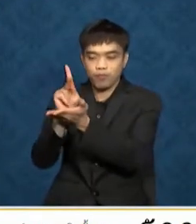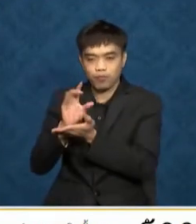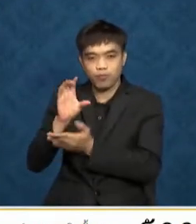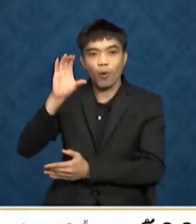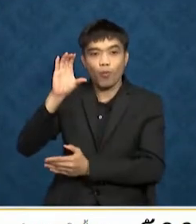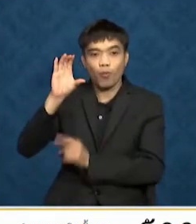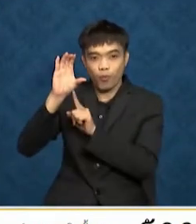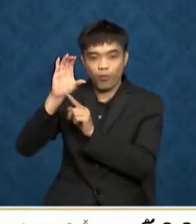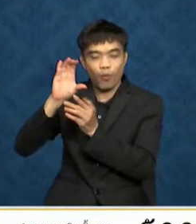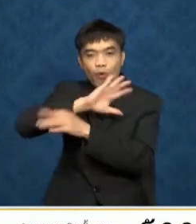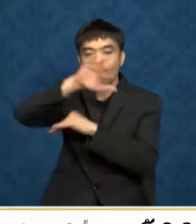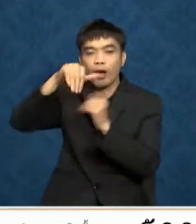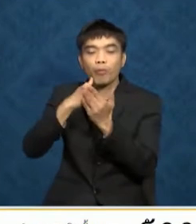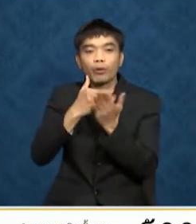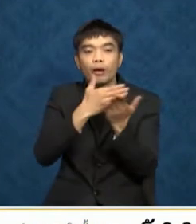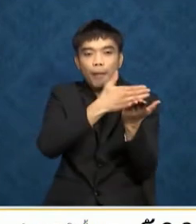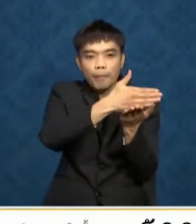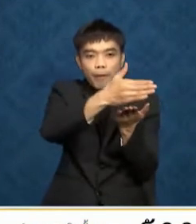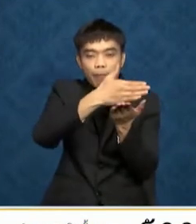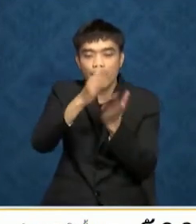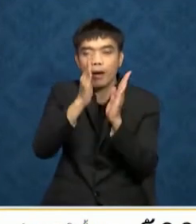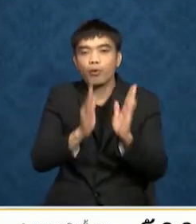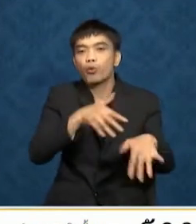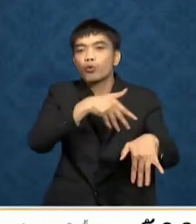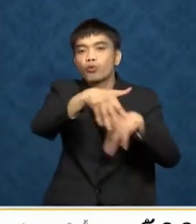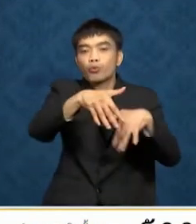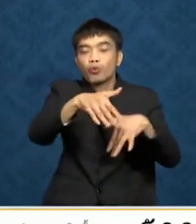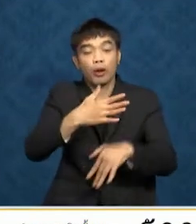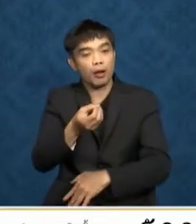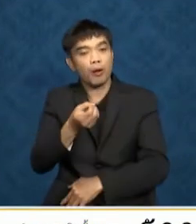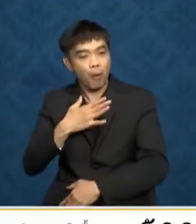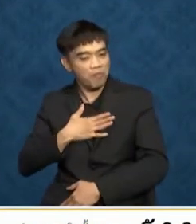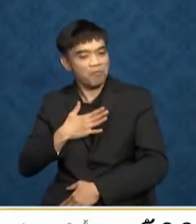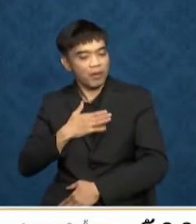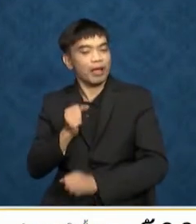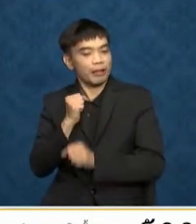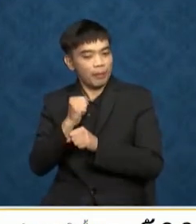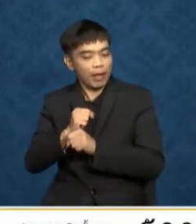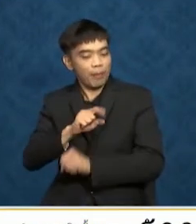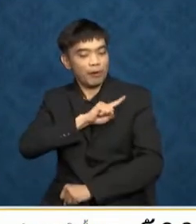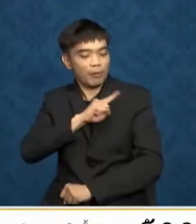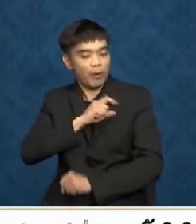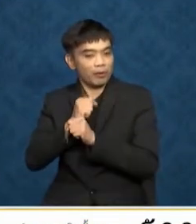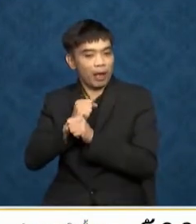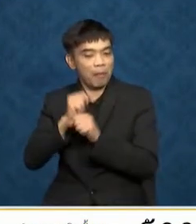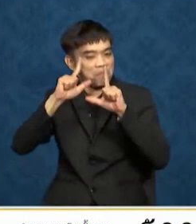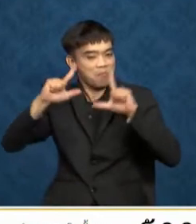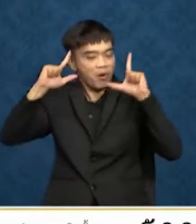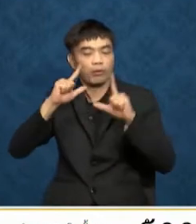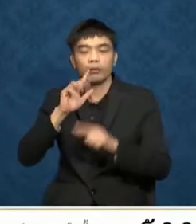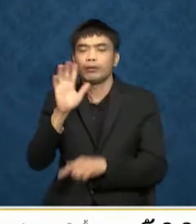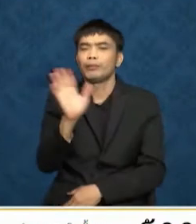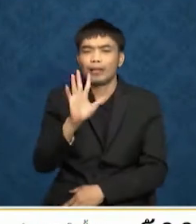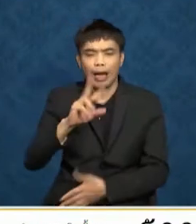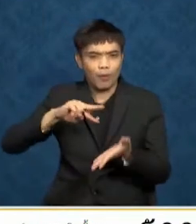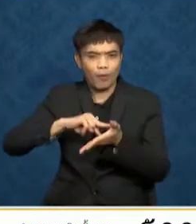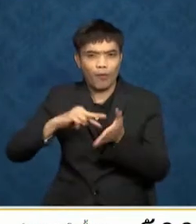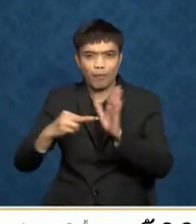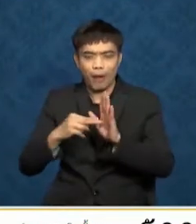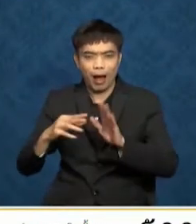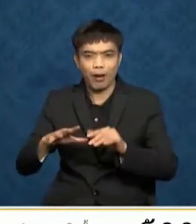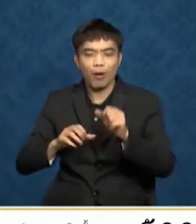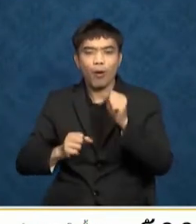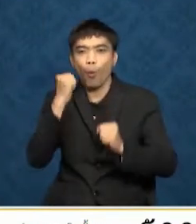หมดจะมาแจกประชาชนแล้วบอกว่าเป็นผลงานตัวเองไอ้นี่มันวิ่งราวทรัพย์ชัดๆท่านประธาน